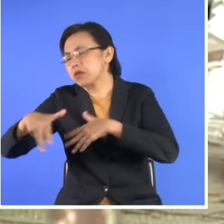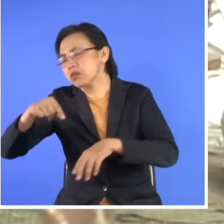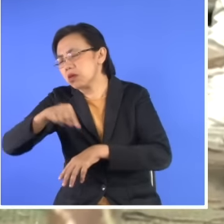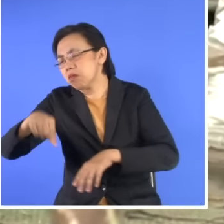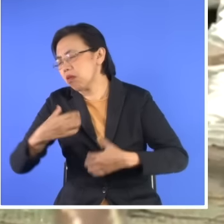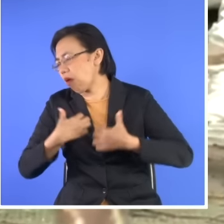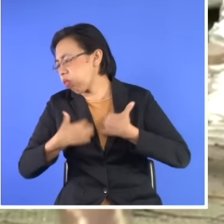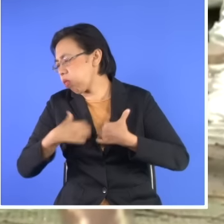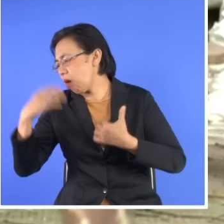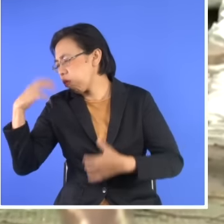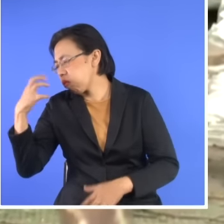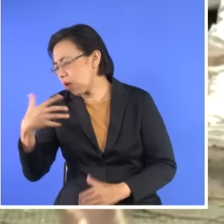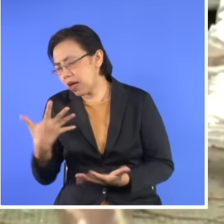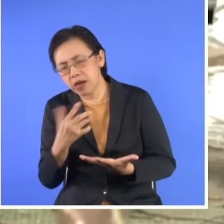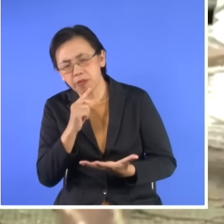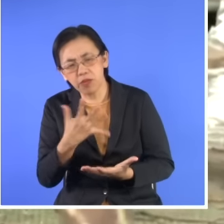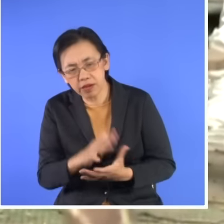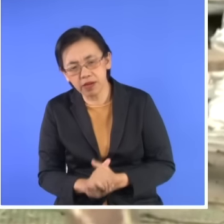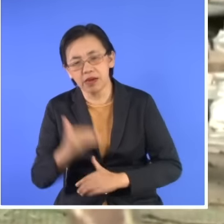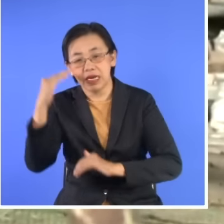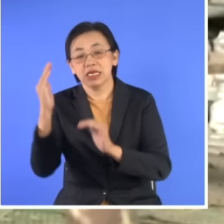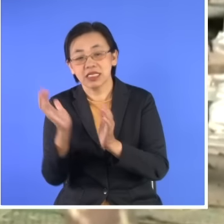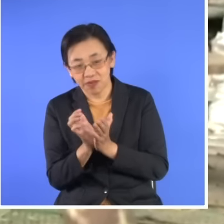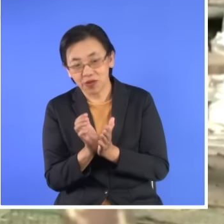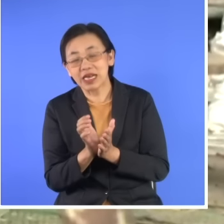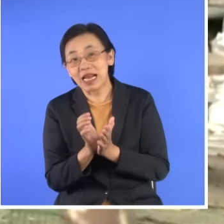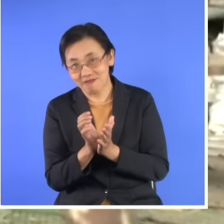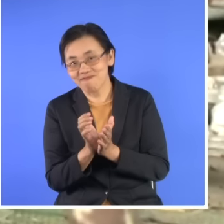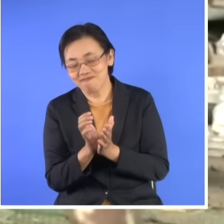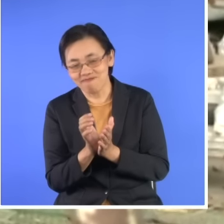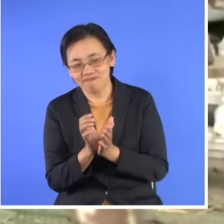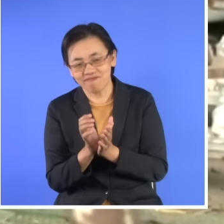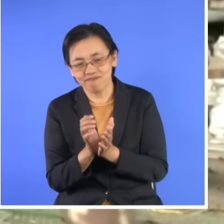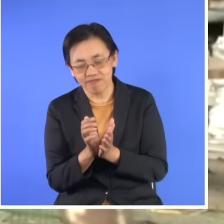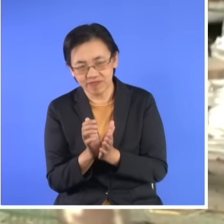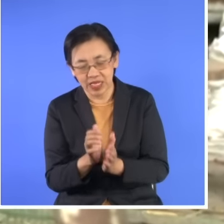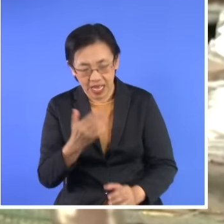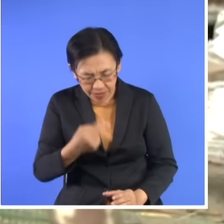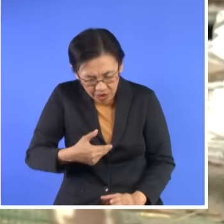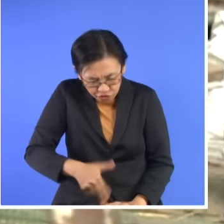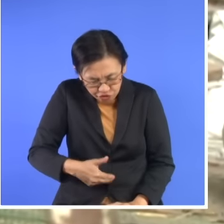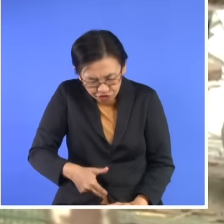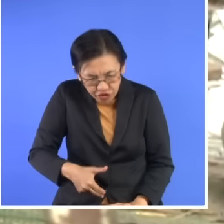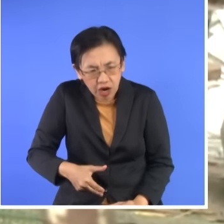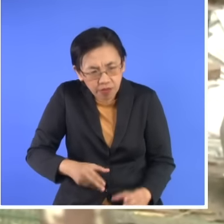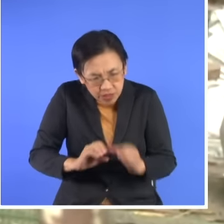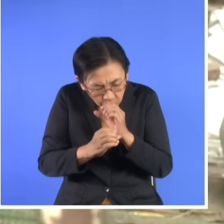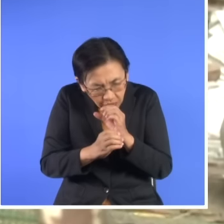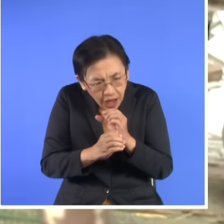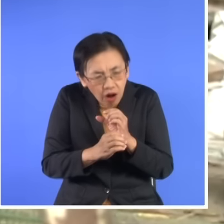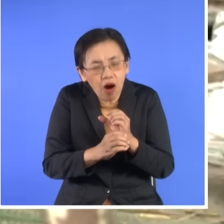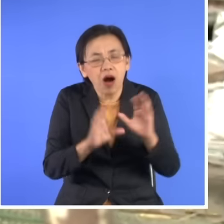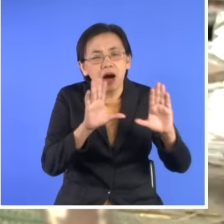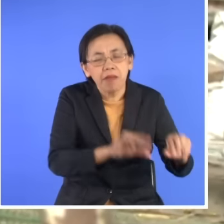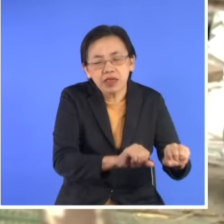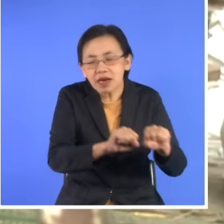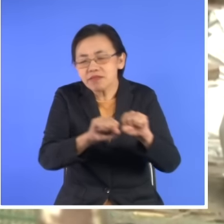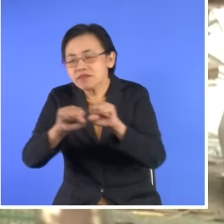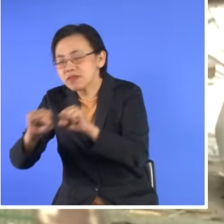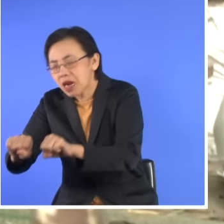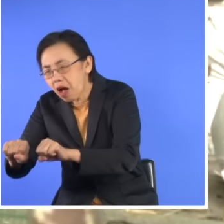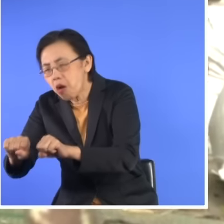ได้อือมีรอบนึงตำรวจเคยมไหร่พี่ตำรวจเคยมาแล้วก็ตรวจฉี่ตรวจอะไรก็เอาไปนะเอาไปแล้วก็ปล่อยตัวมา